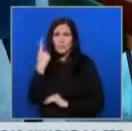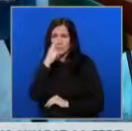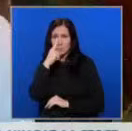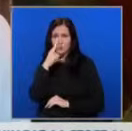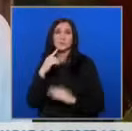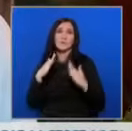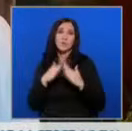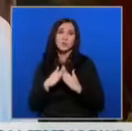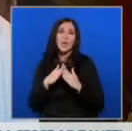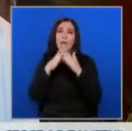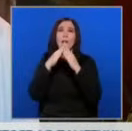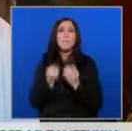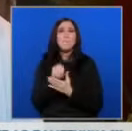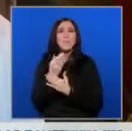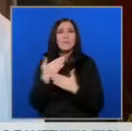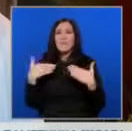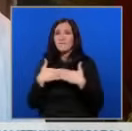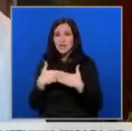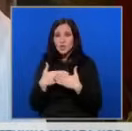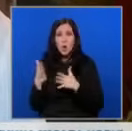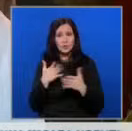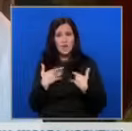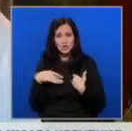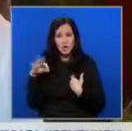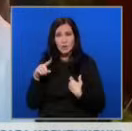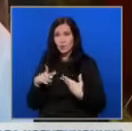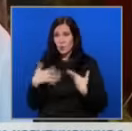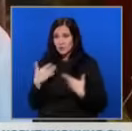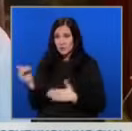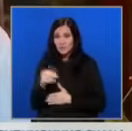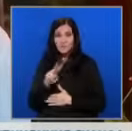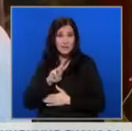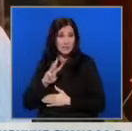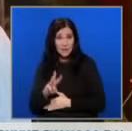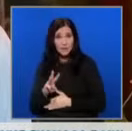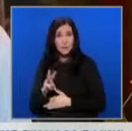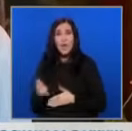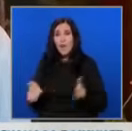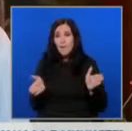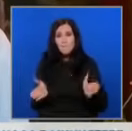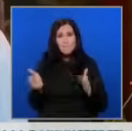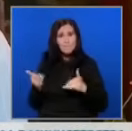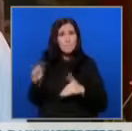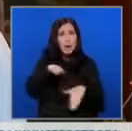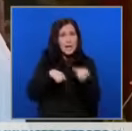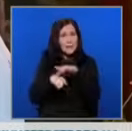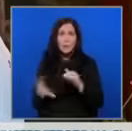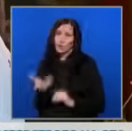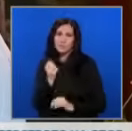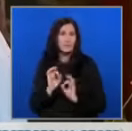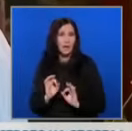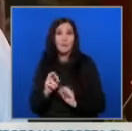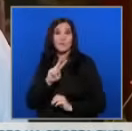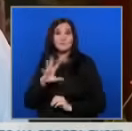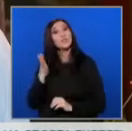вкъщи за бъдни вечер в 7 степено. Хората, нашите клиенти, които желаят, идват на 23-ти, пакетирано, взимат си го и така. На 25-ти